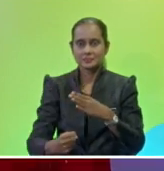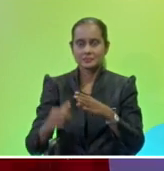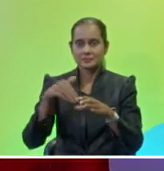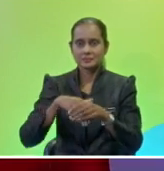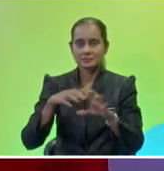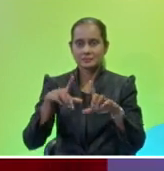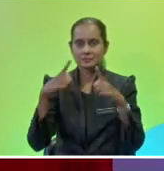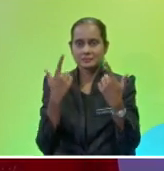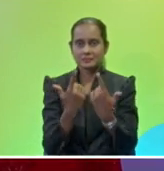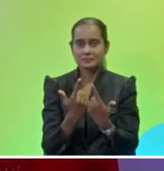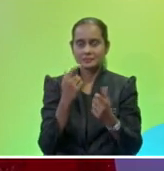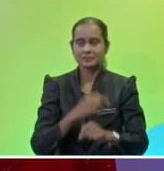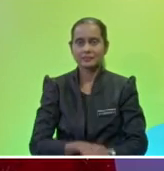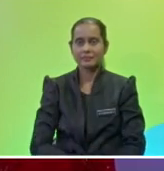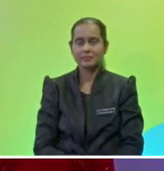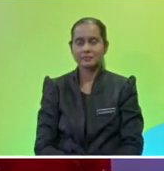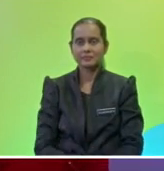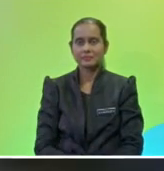iya betul